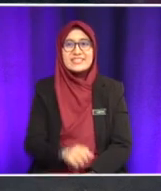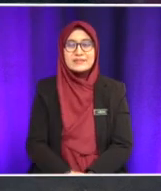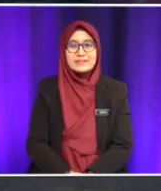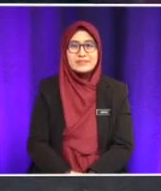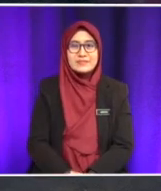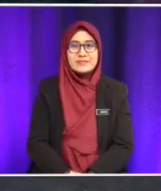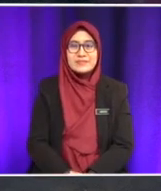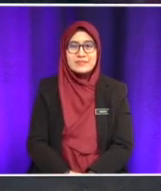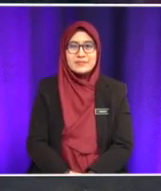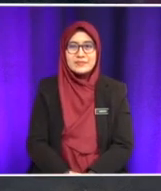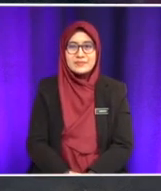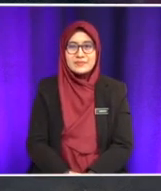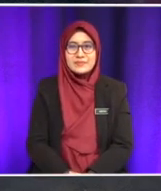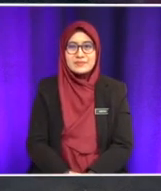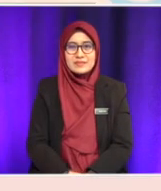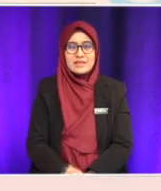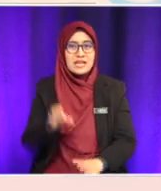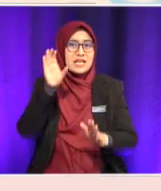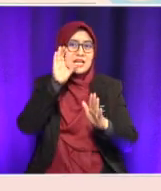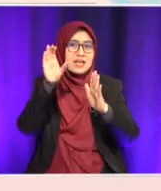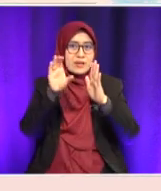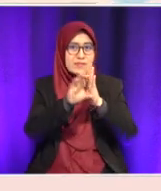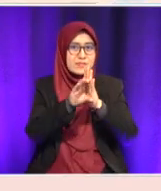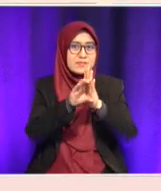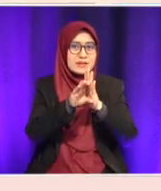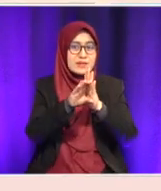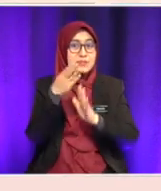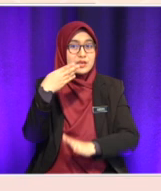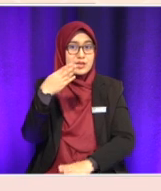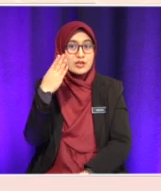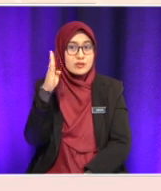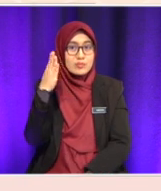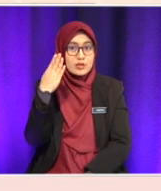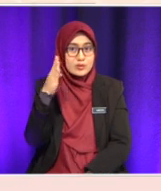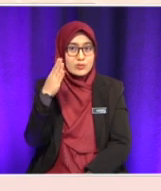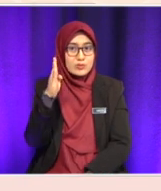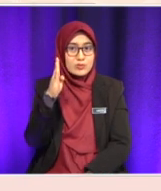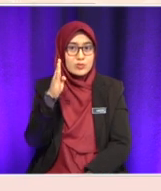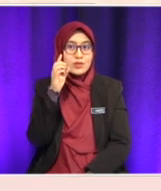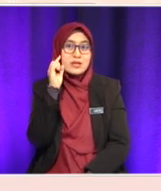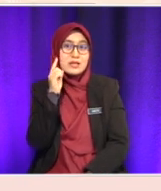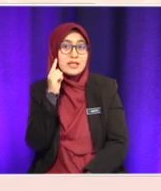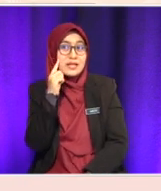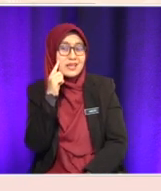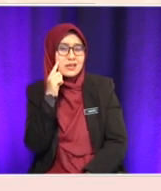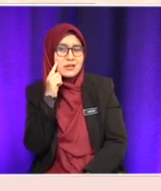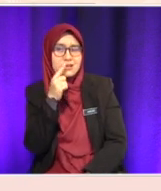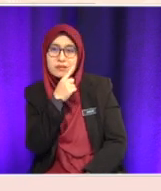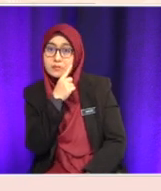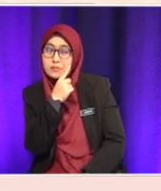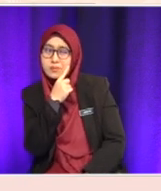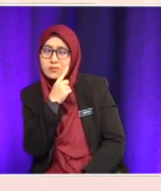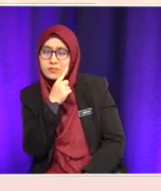nampaknya gambar di situ individu sedang menikmate seperti ada